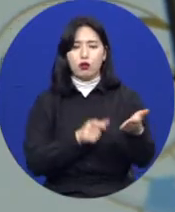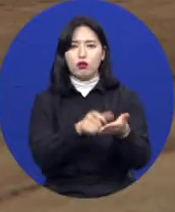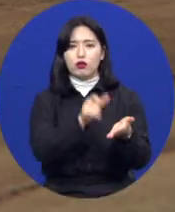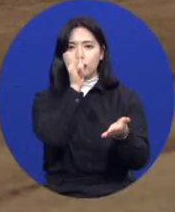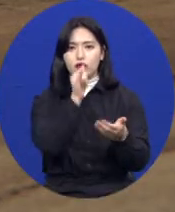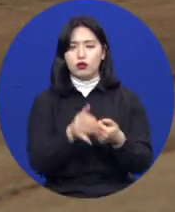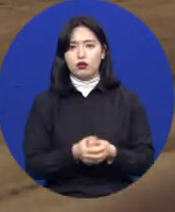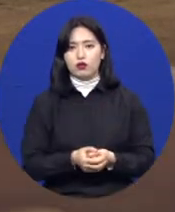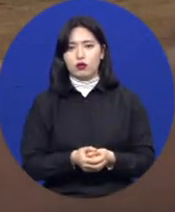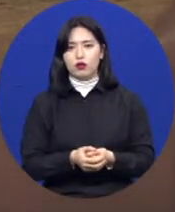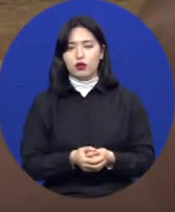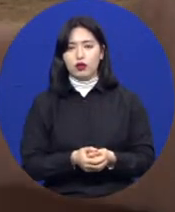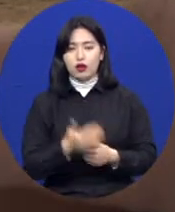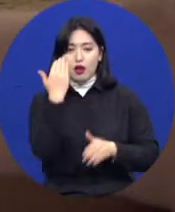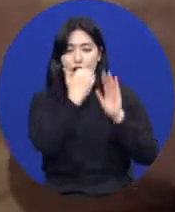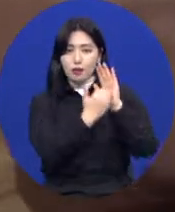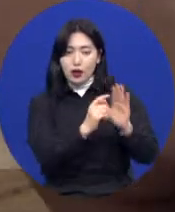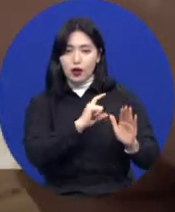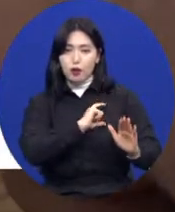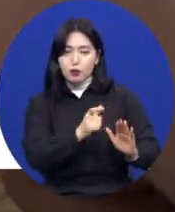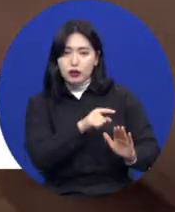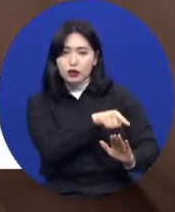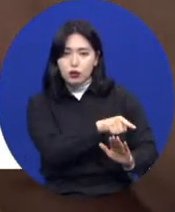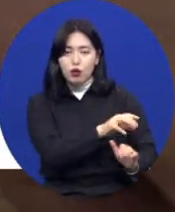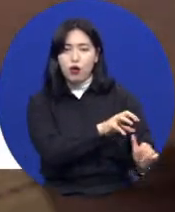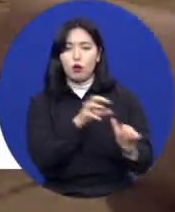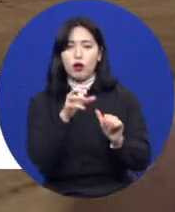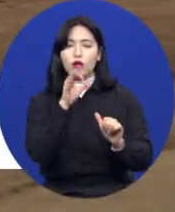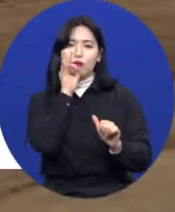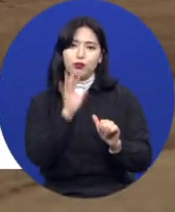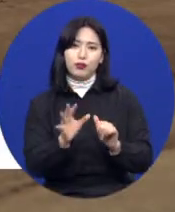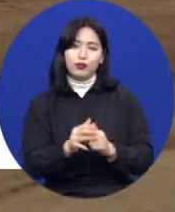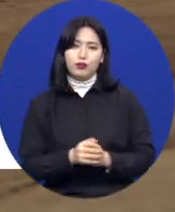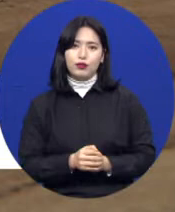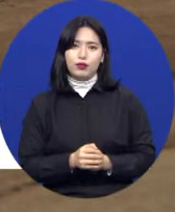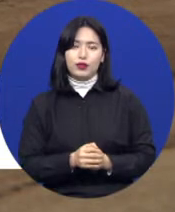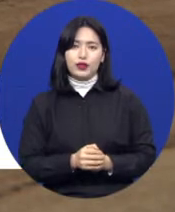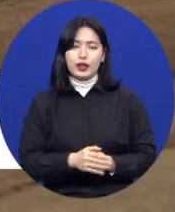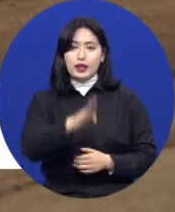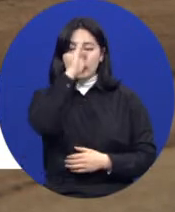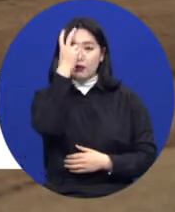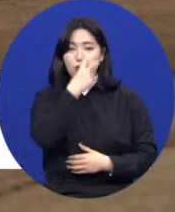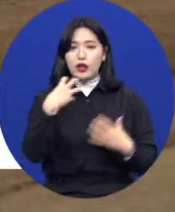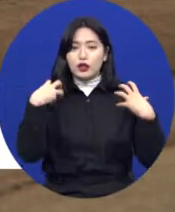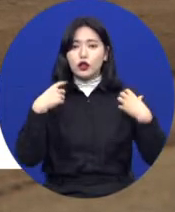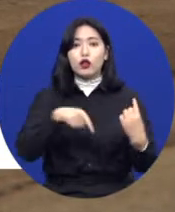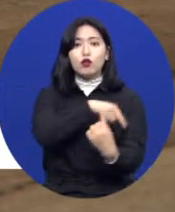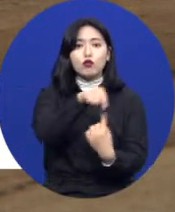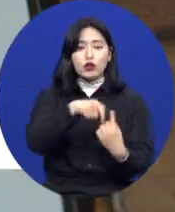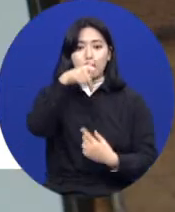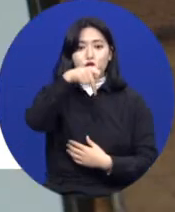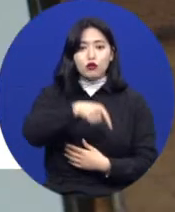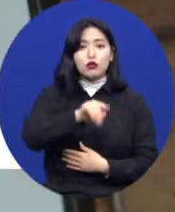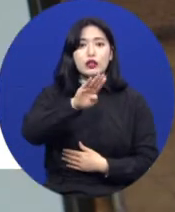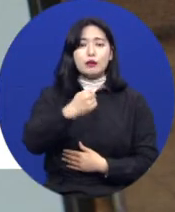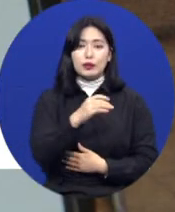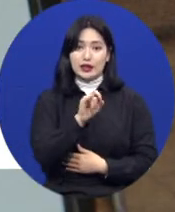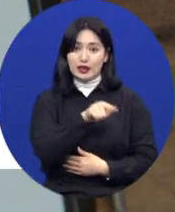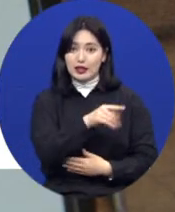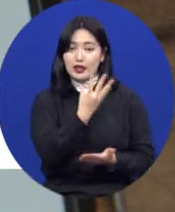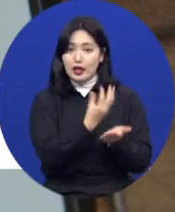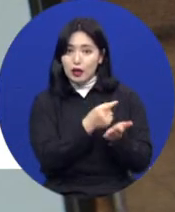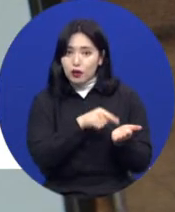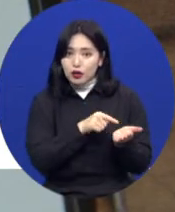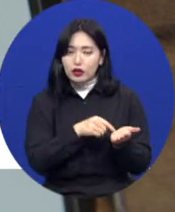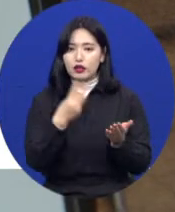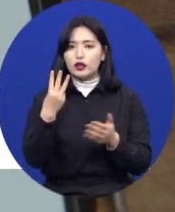나타납니다. 방역패스로 사용할 수 없다는 얘기입니다. 질병관리청에서 운영하는 쿠브 앱에는 3차